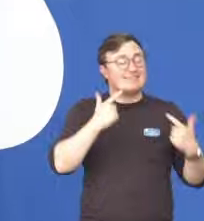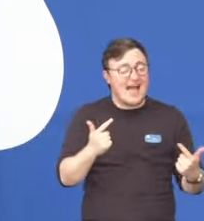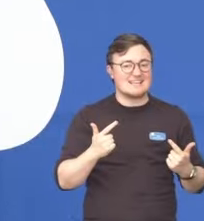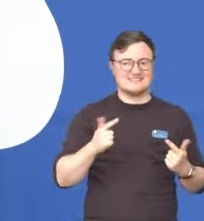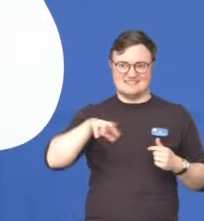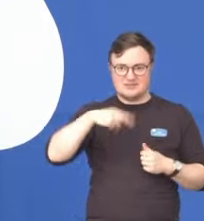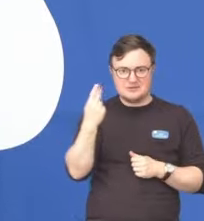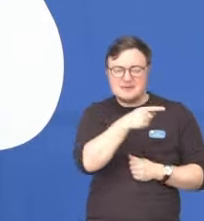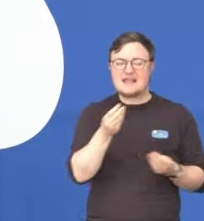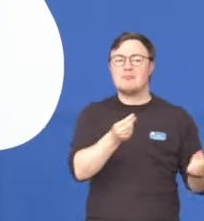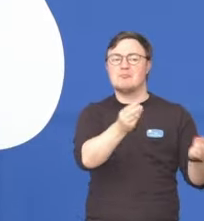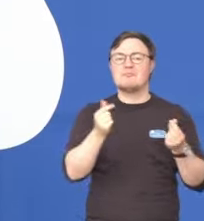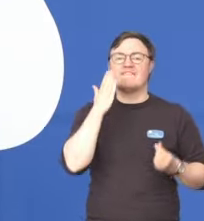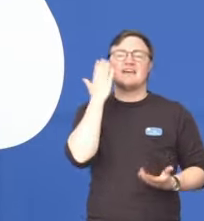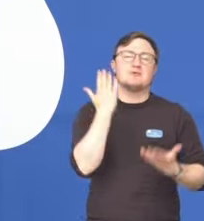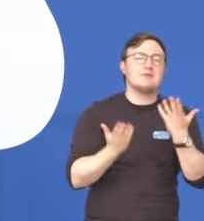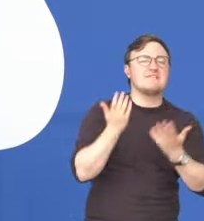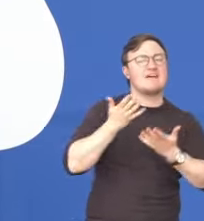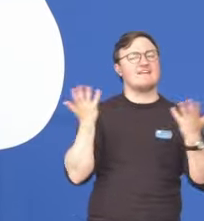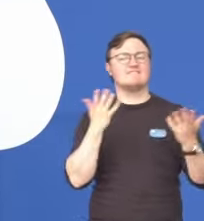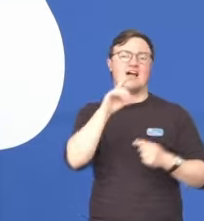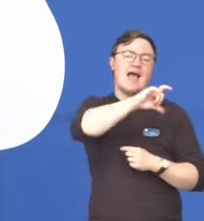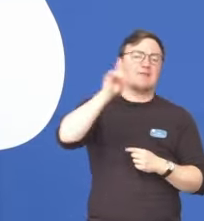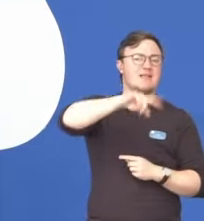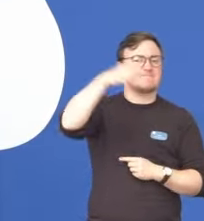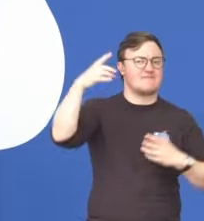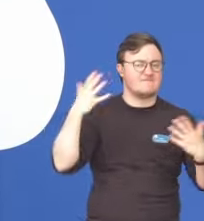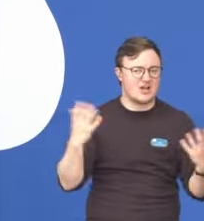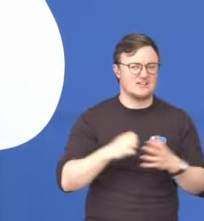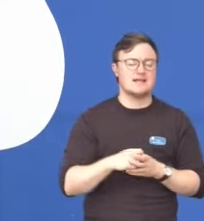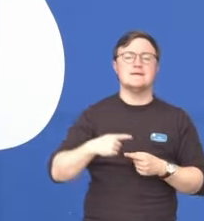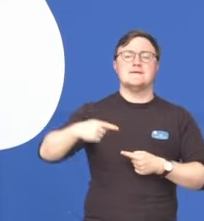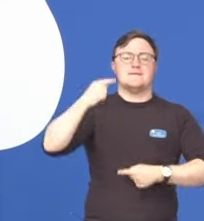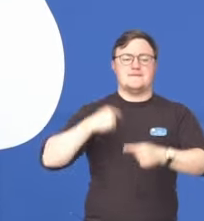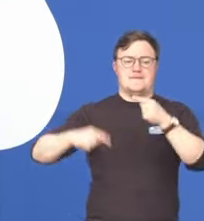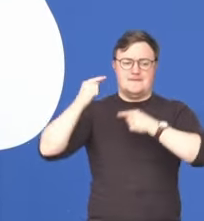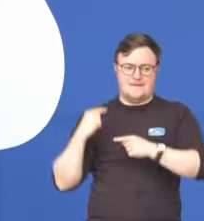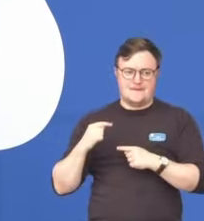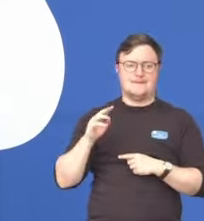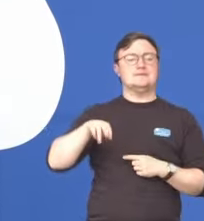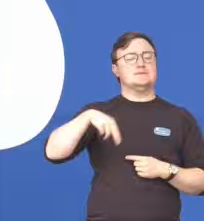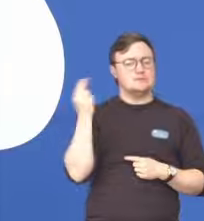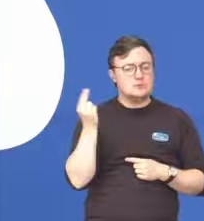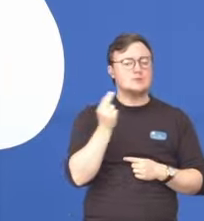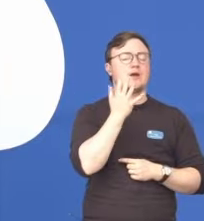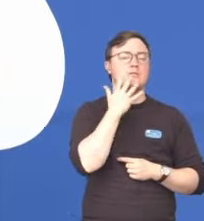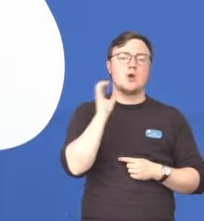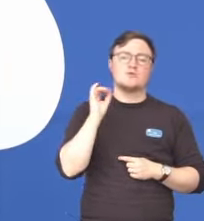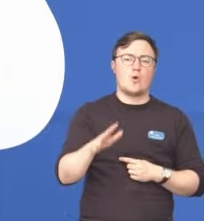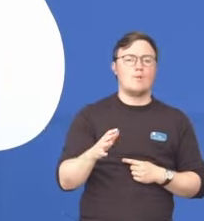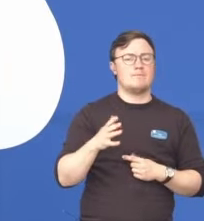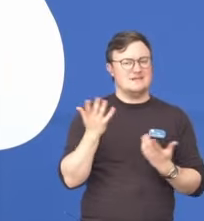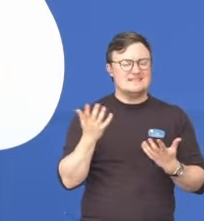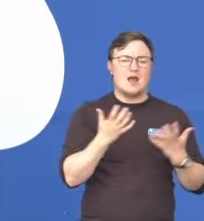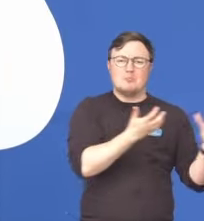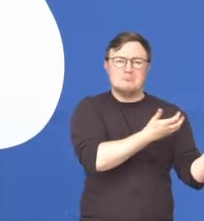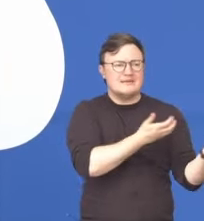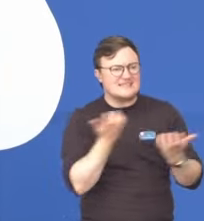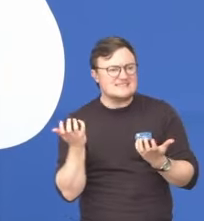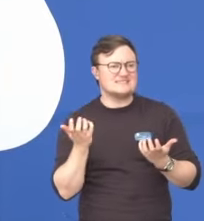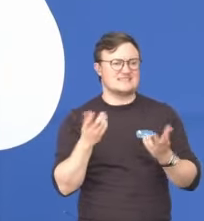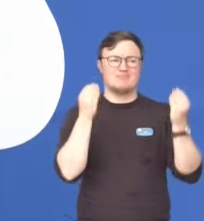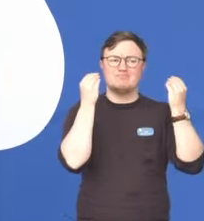på ämnesspridningen. Då ska vi då rulla tillbaka det här till att prata om det bristande